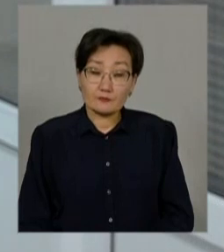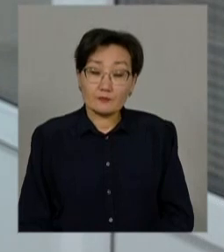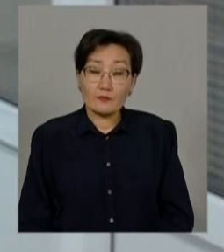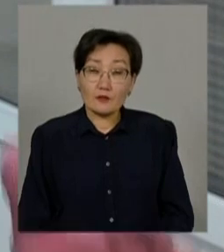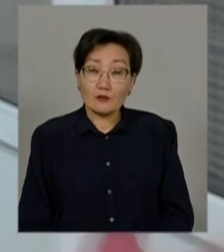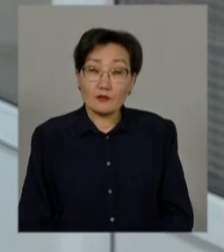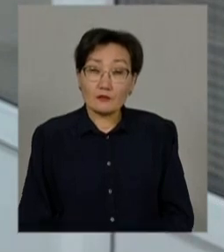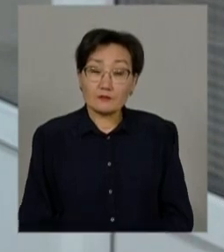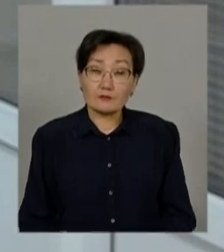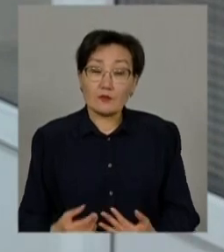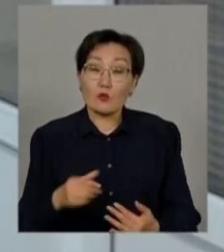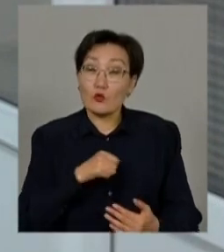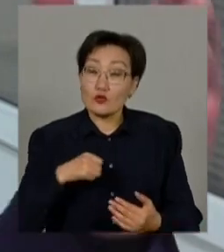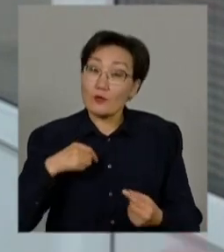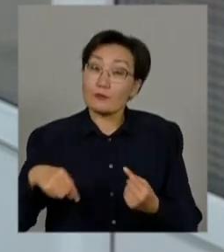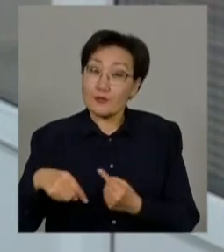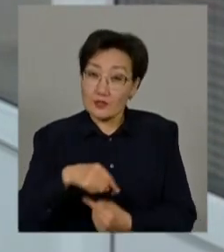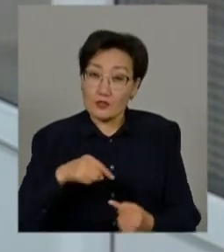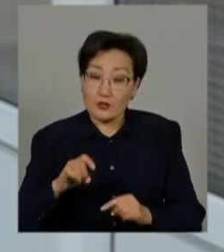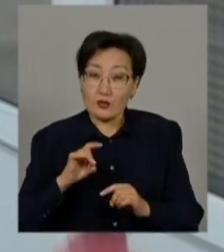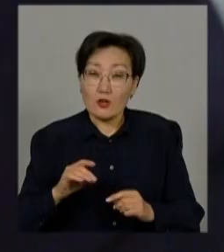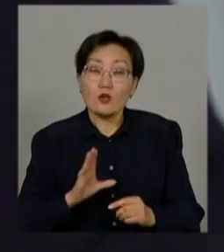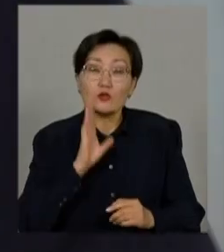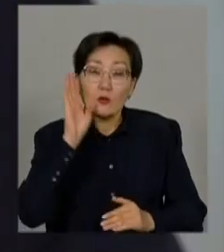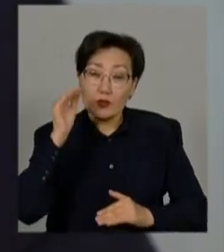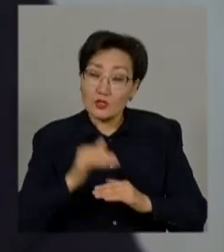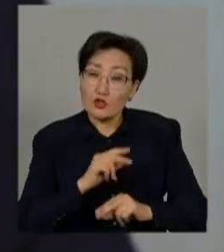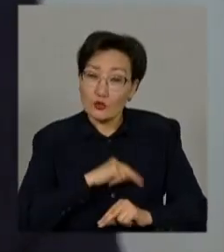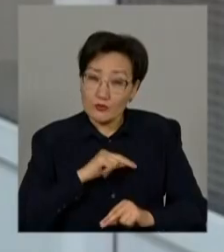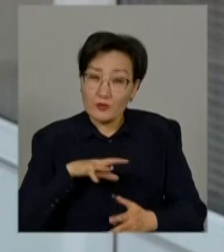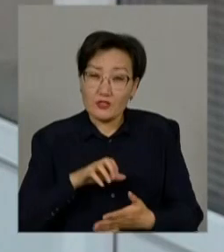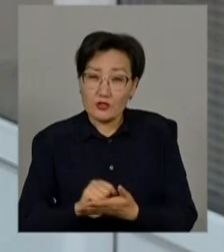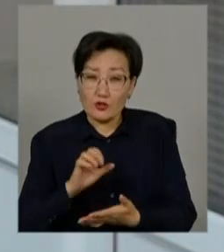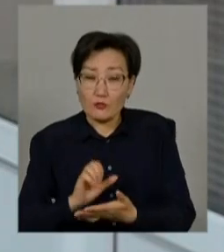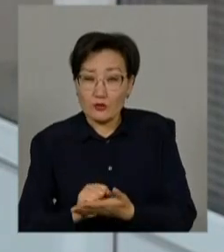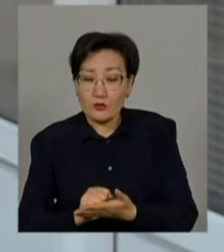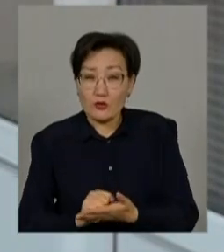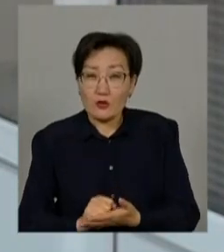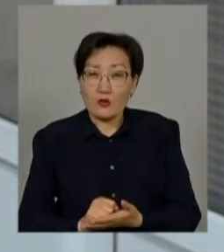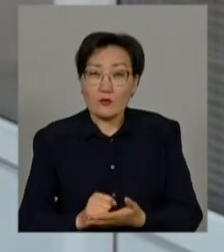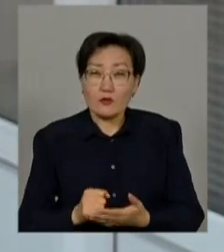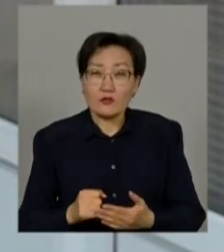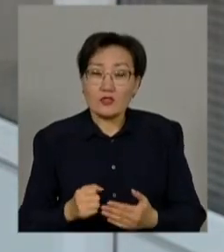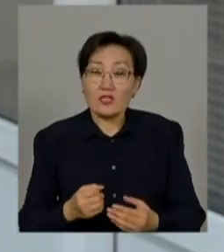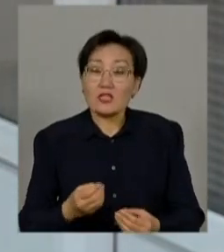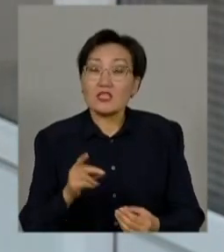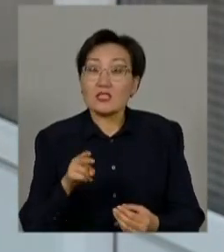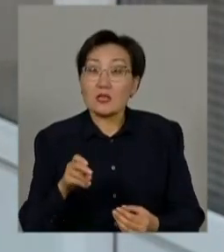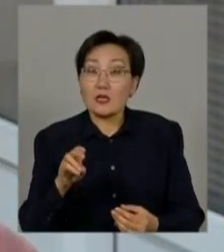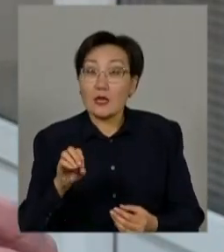Сол енді өзі бизнесмен. Таңның атысы күннің батысы жұмысқа кетеді. Айтатын ой үлкен. Комедия болғанмен